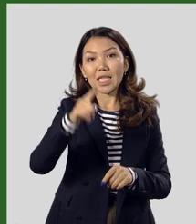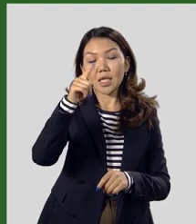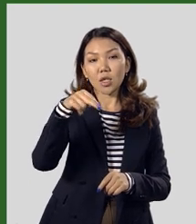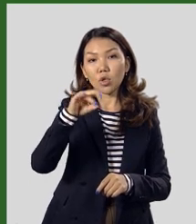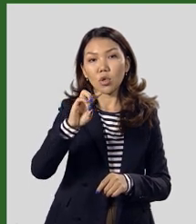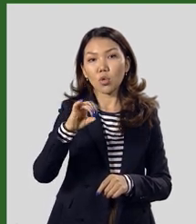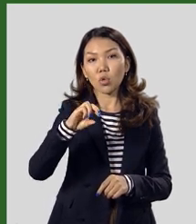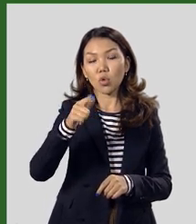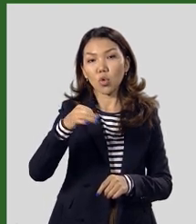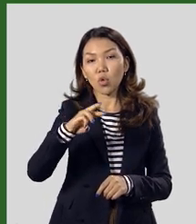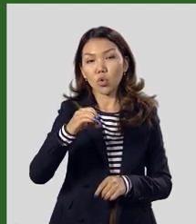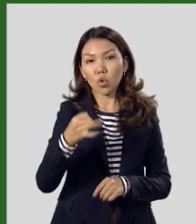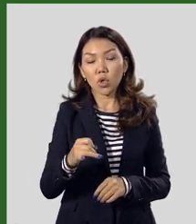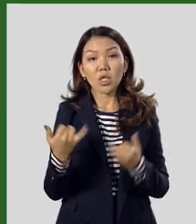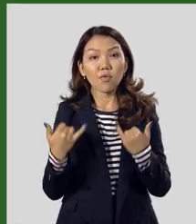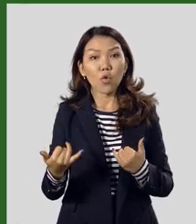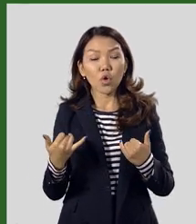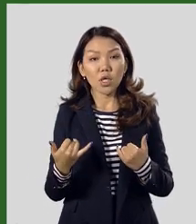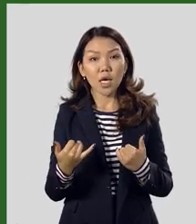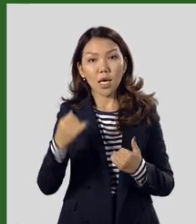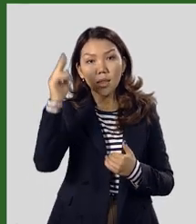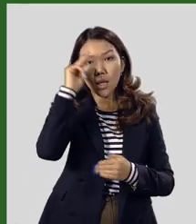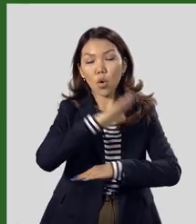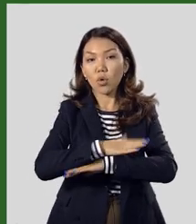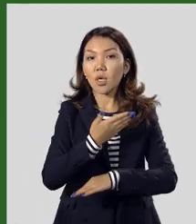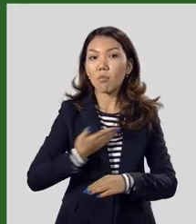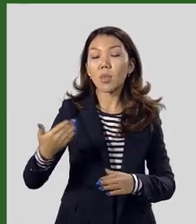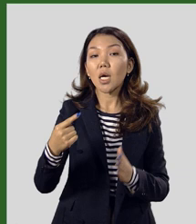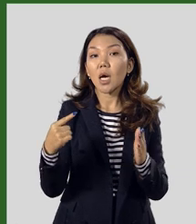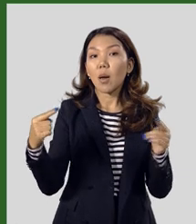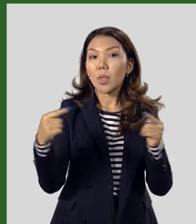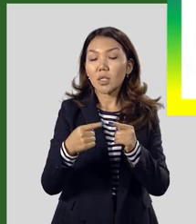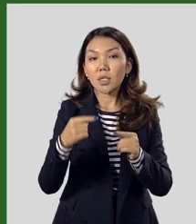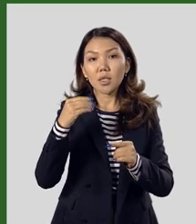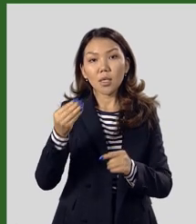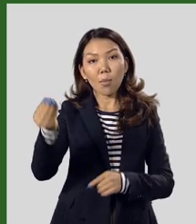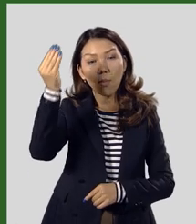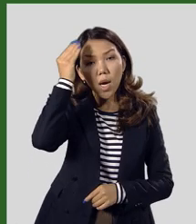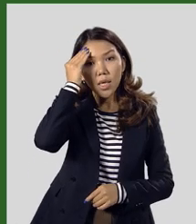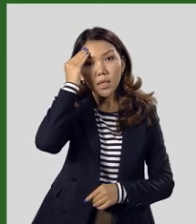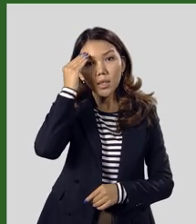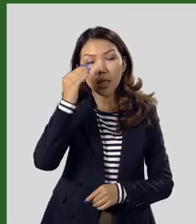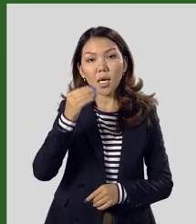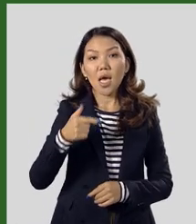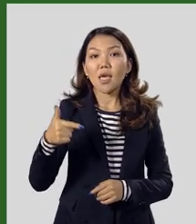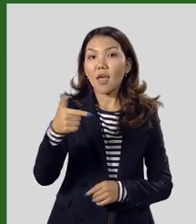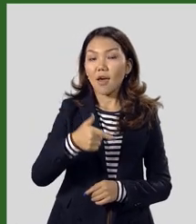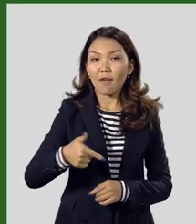Наверное, вы догадались, что сегодня на уроке мы определим понятия «географическая